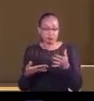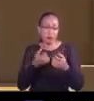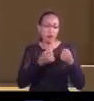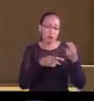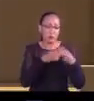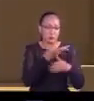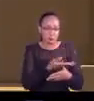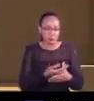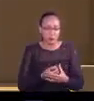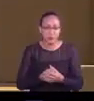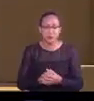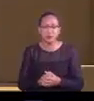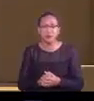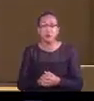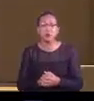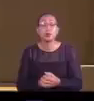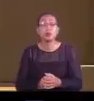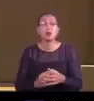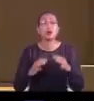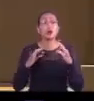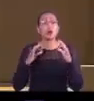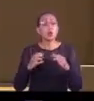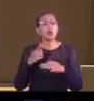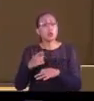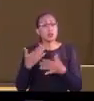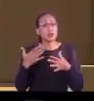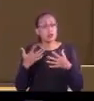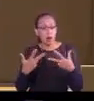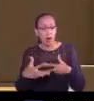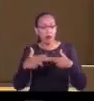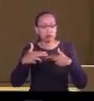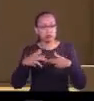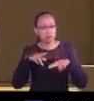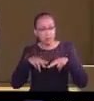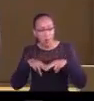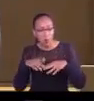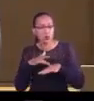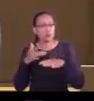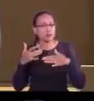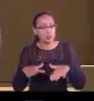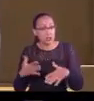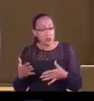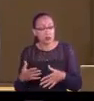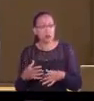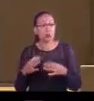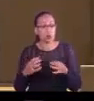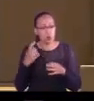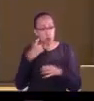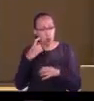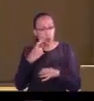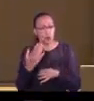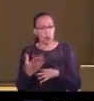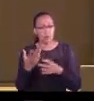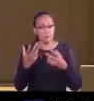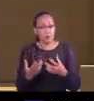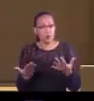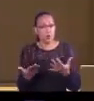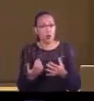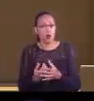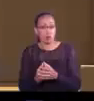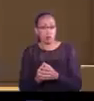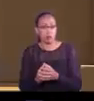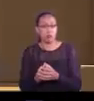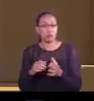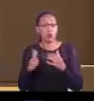Il y a déjà une tranche qui a été réalisée. J'ai noté avec intérêt la volonté d'abord d'avoir fait le